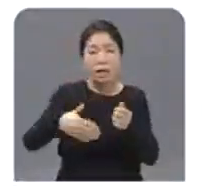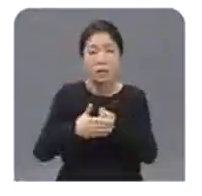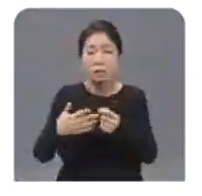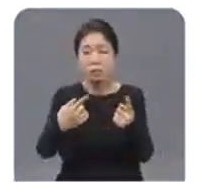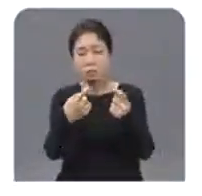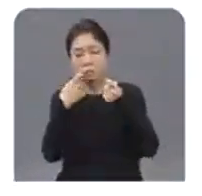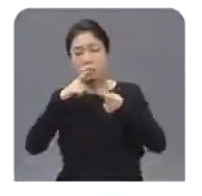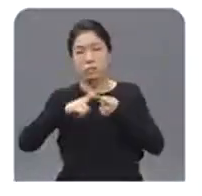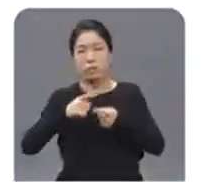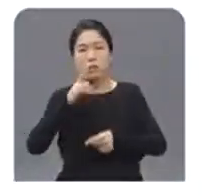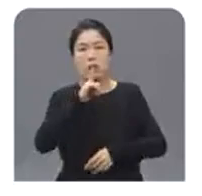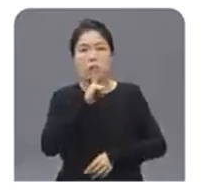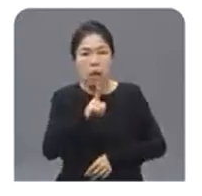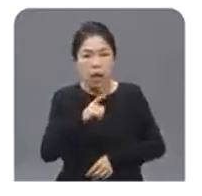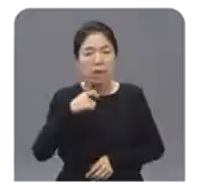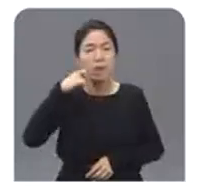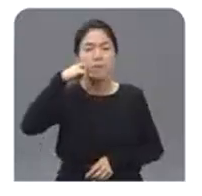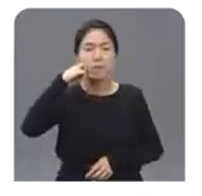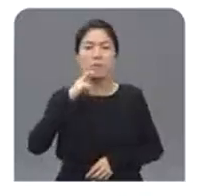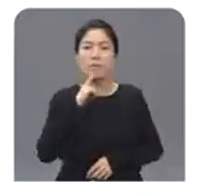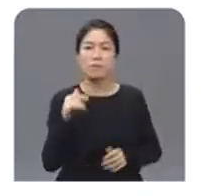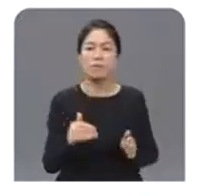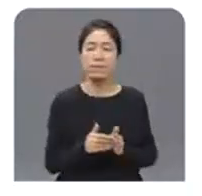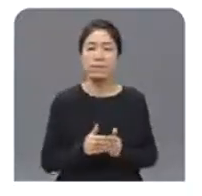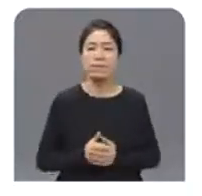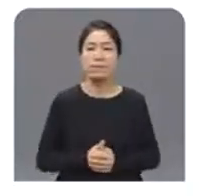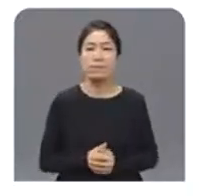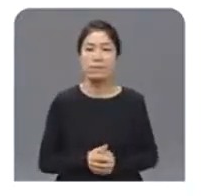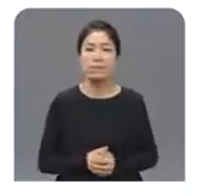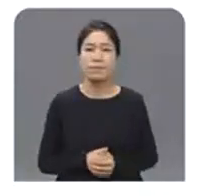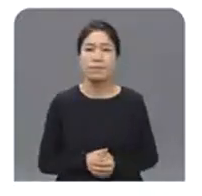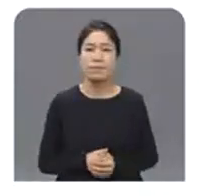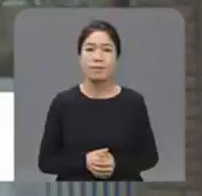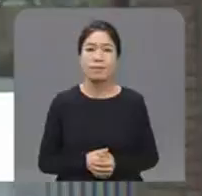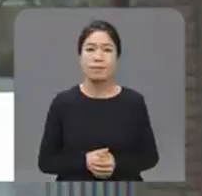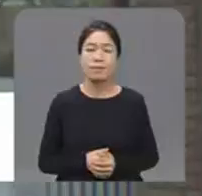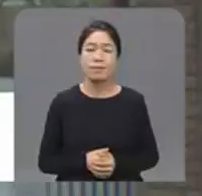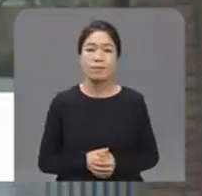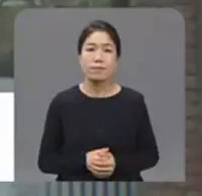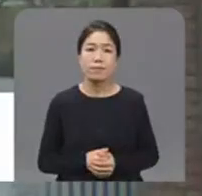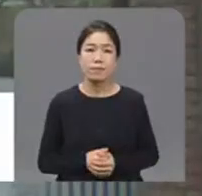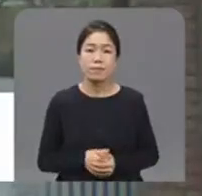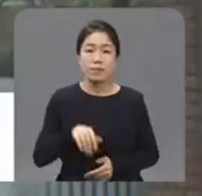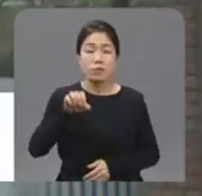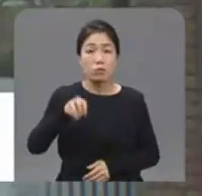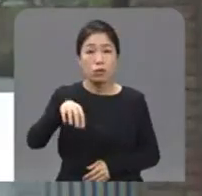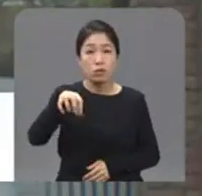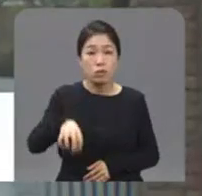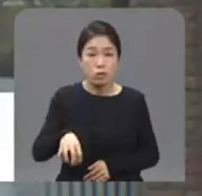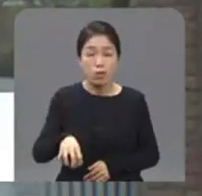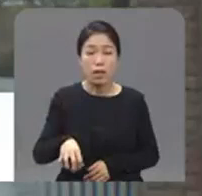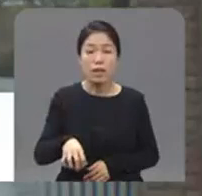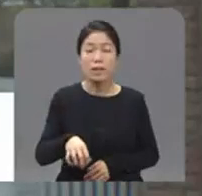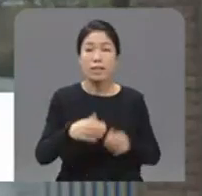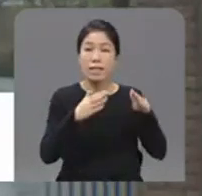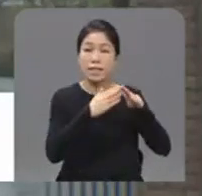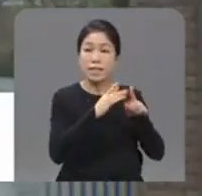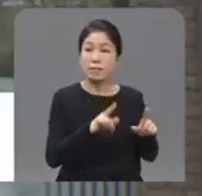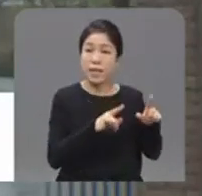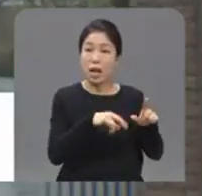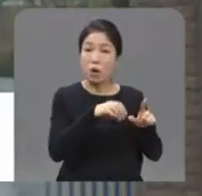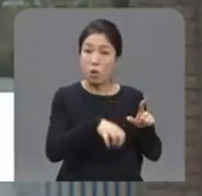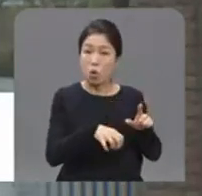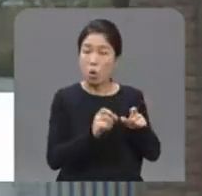없다고 밝혔습니다. KBS 뉴스 양창입니다. 광주에서는 사는 곳과 멀리